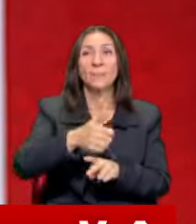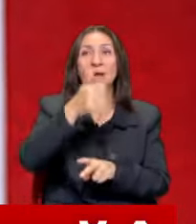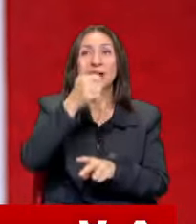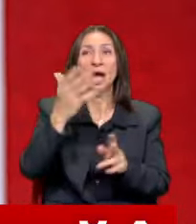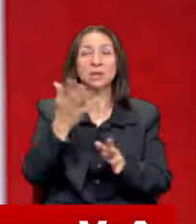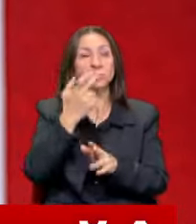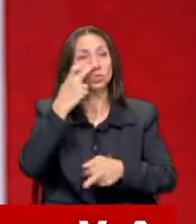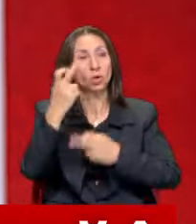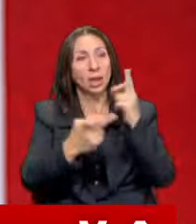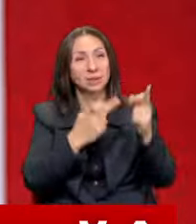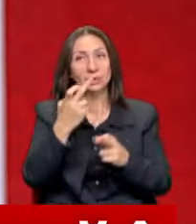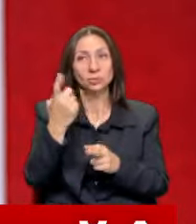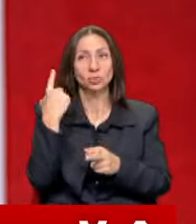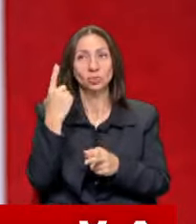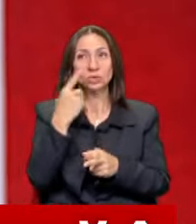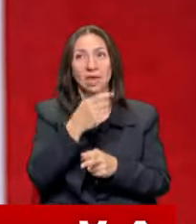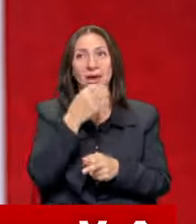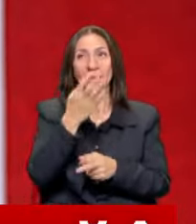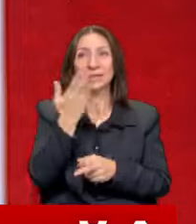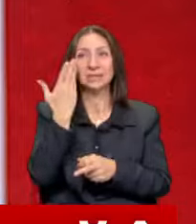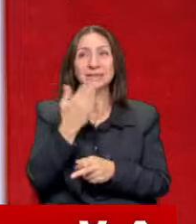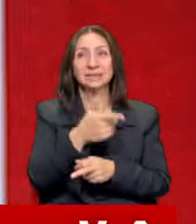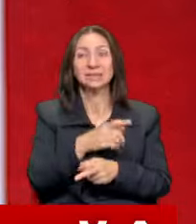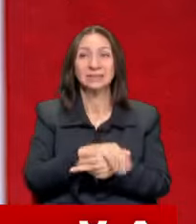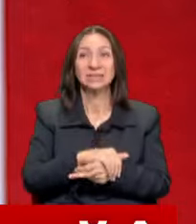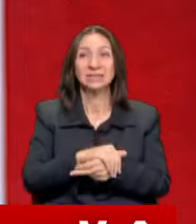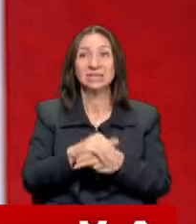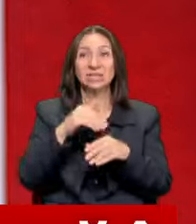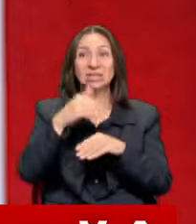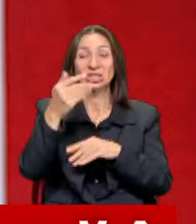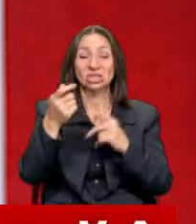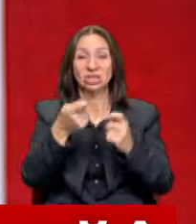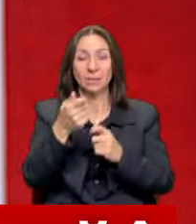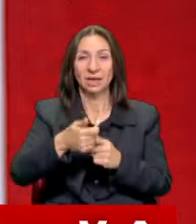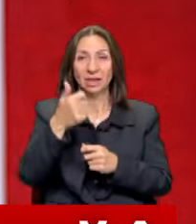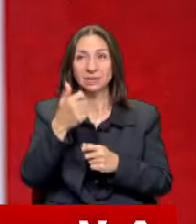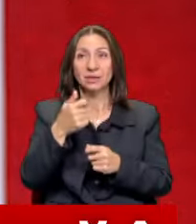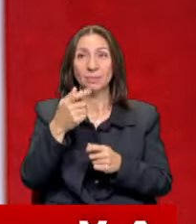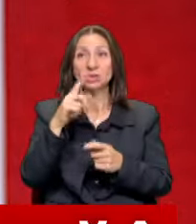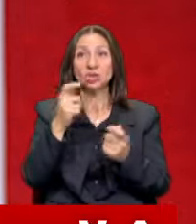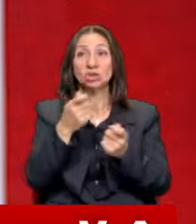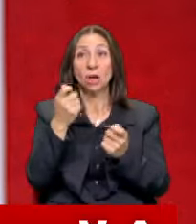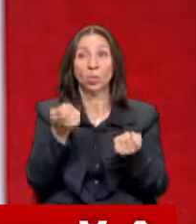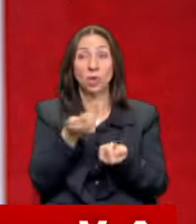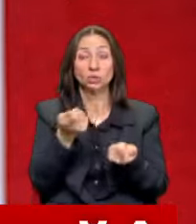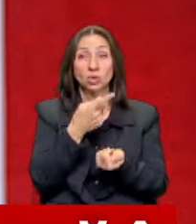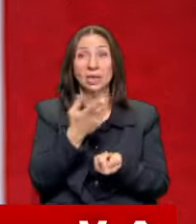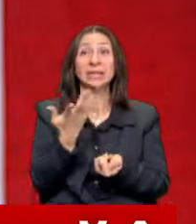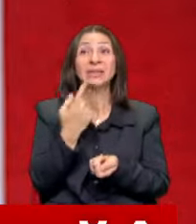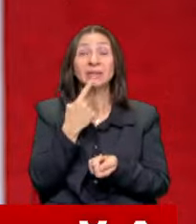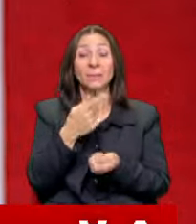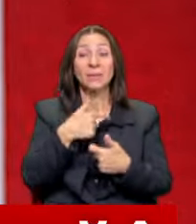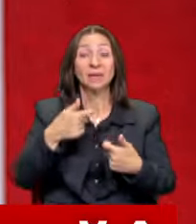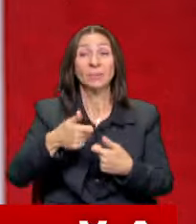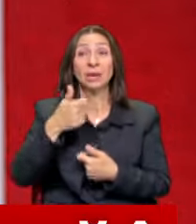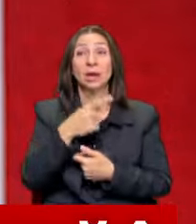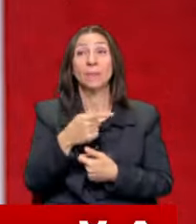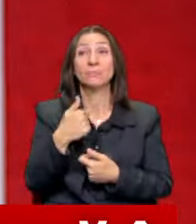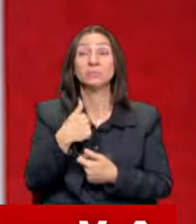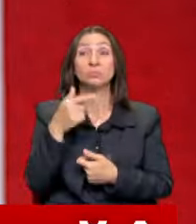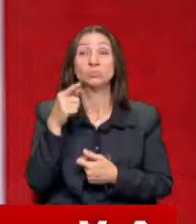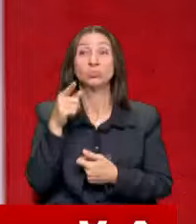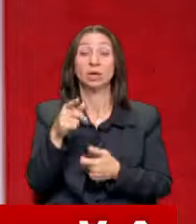adeta dolandıran Dün de sizin haberleriniz de vardı başka işlerle uğraşıyor Evet ne dedi milli eğitim bakanı dedi